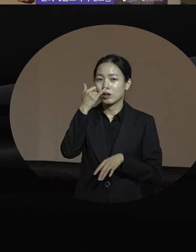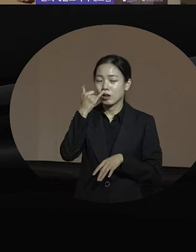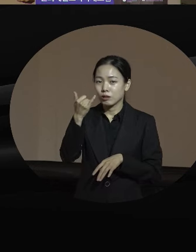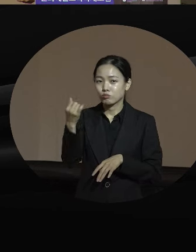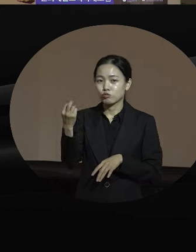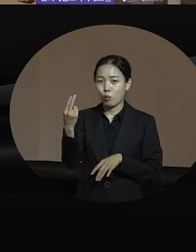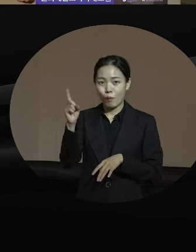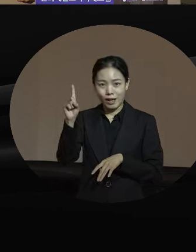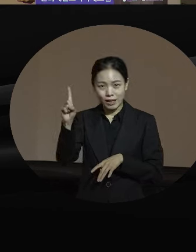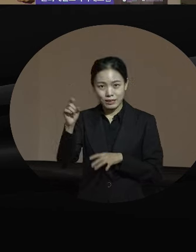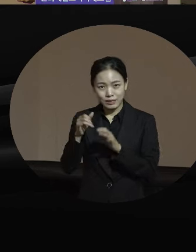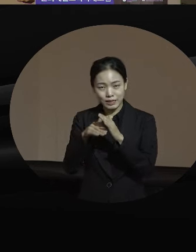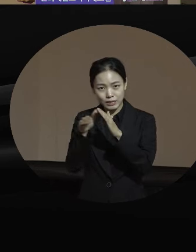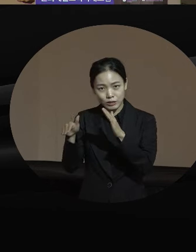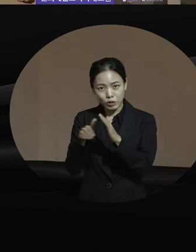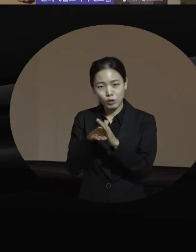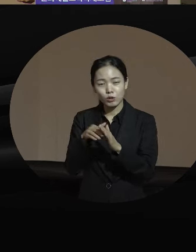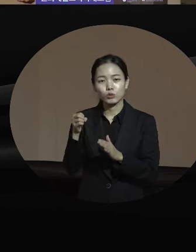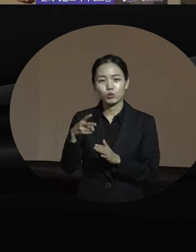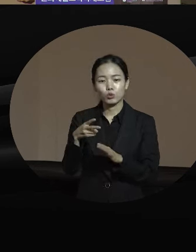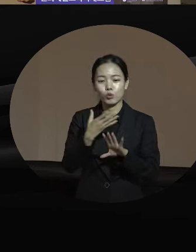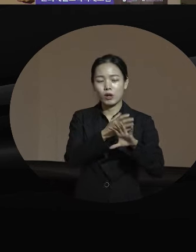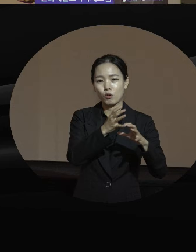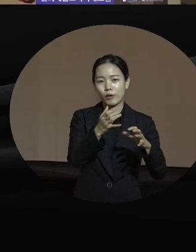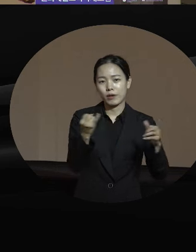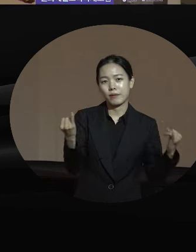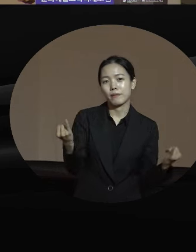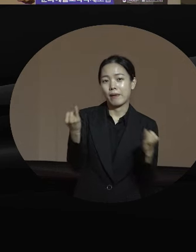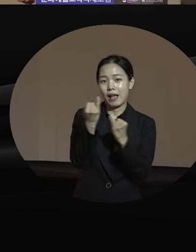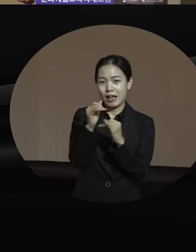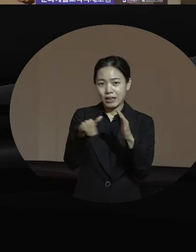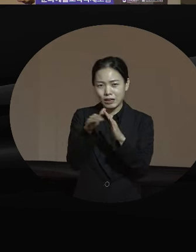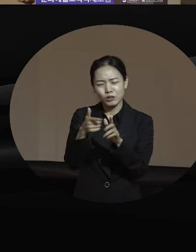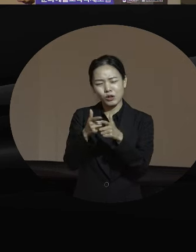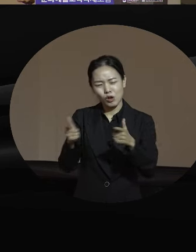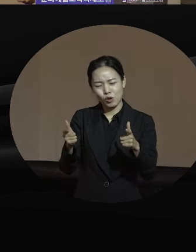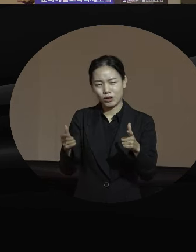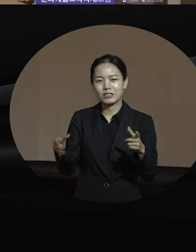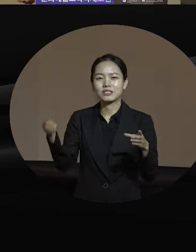포함한 가족센터, 종합사회복지관 등으로 외연을 확대할 수 있었습니다.